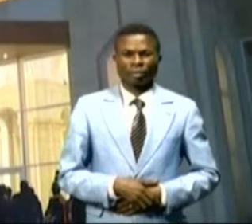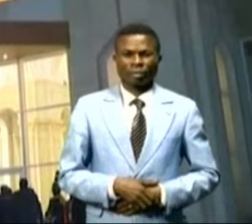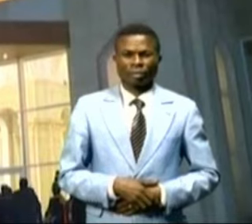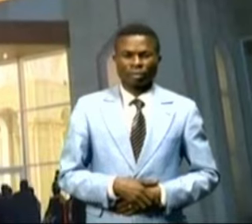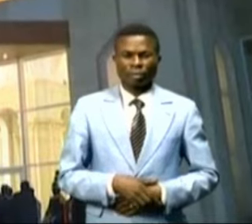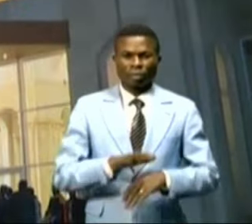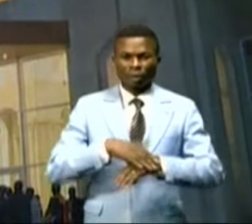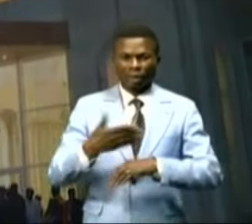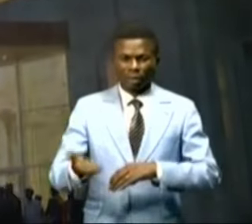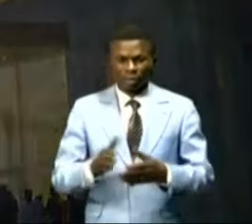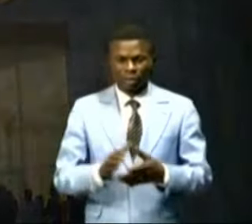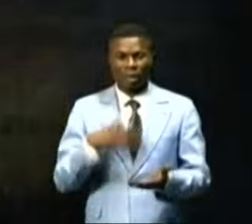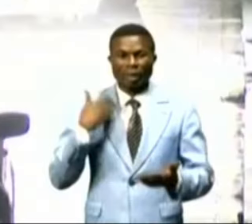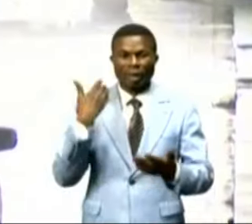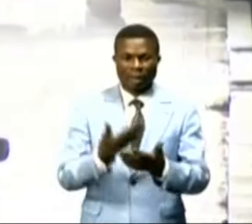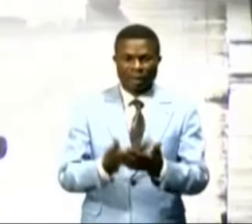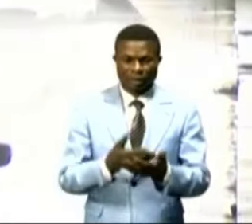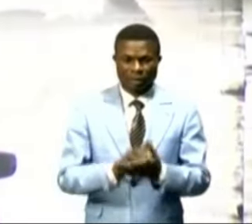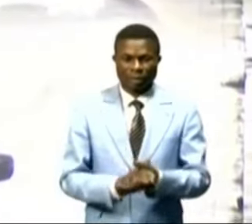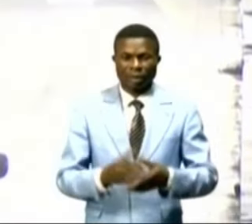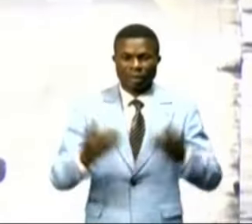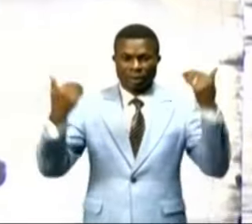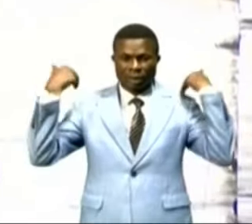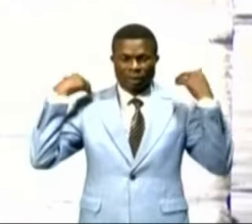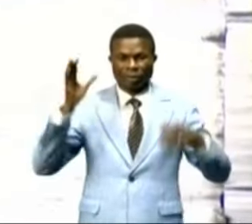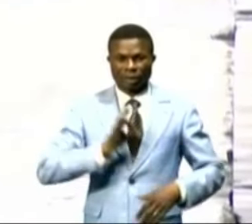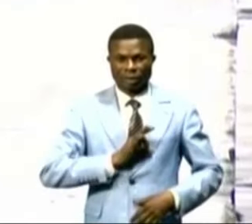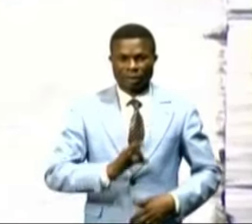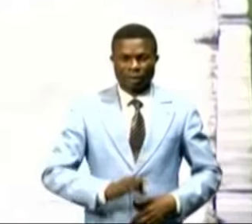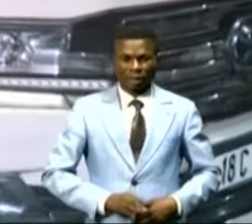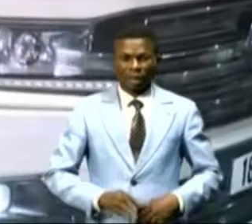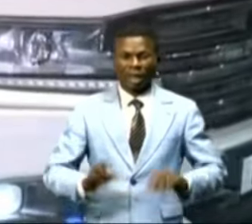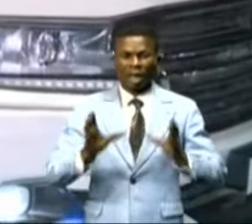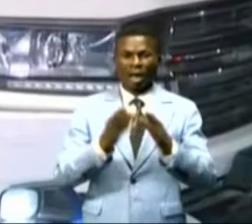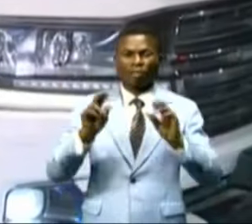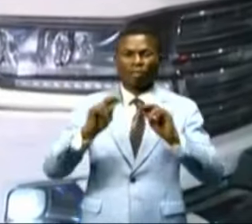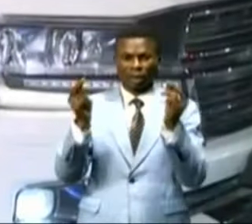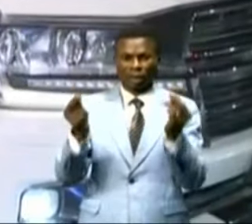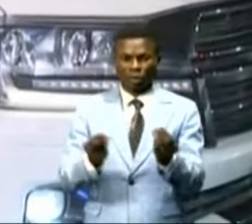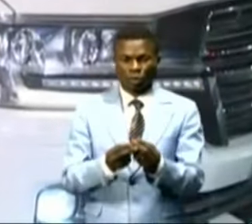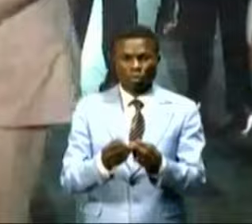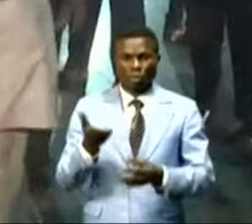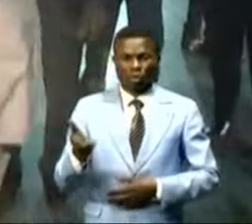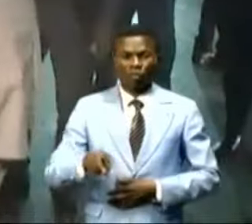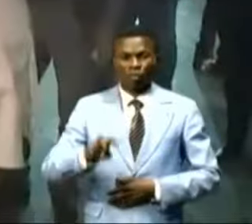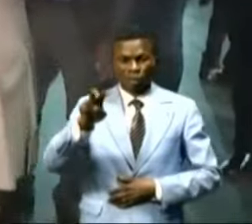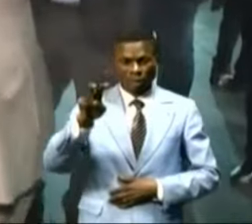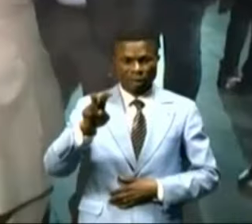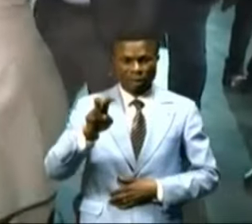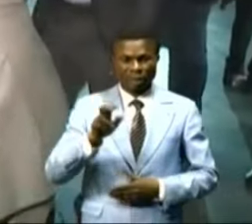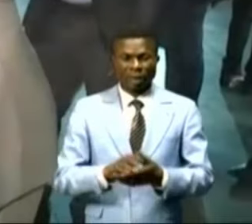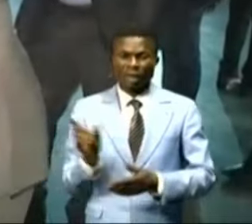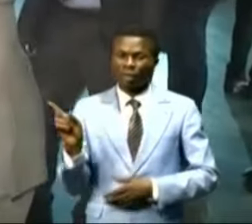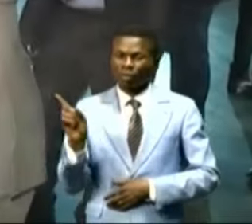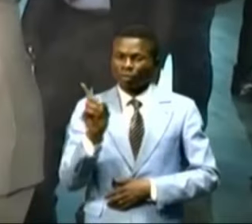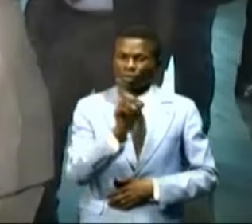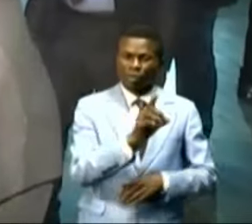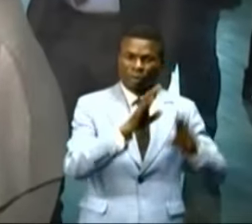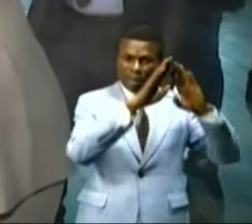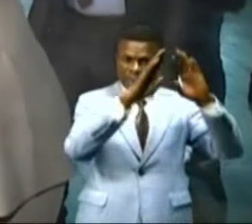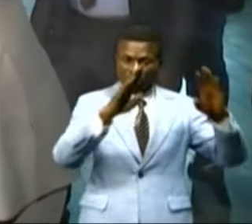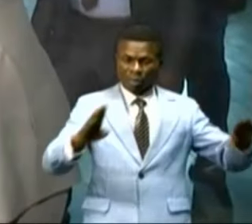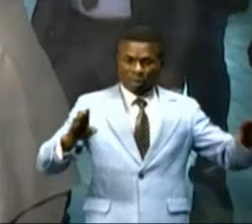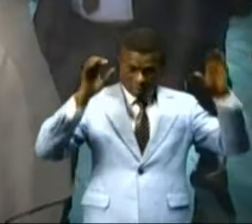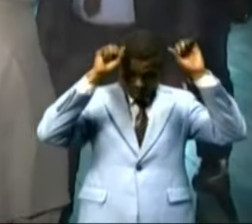Quelques heures après l'arrivée, le chef de l'État et la délégation qui l'accompagne ont pris la direction du palais